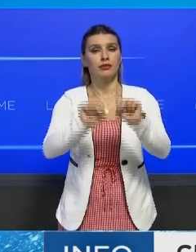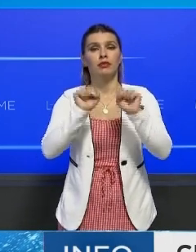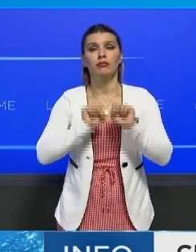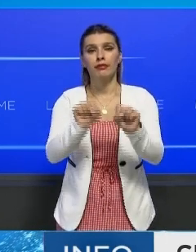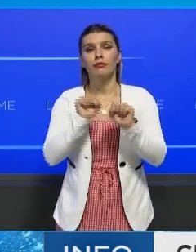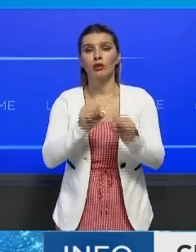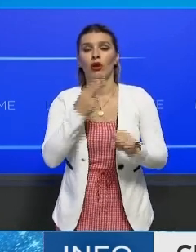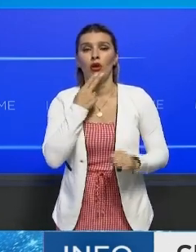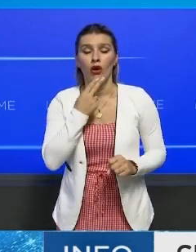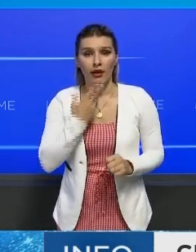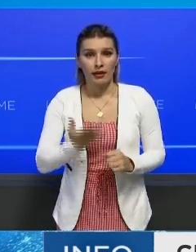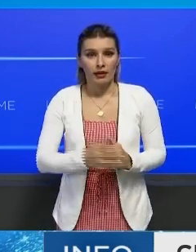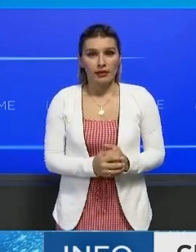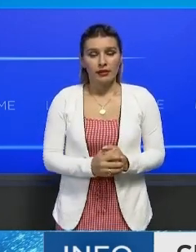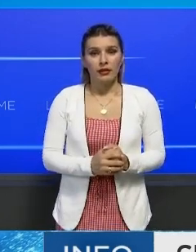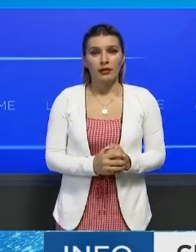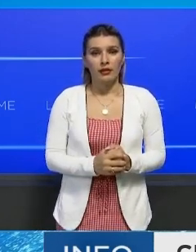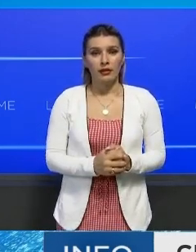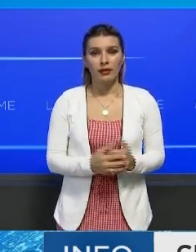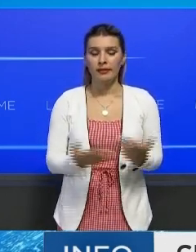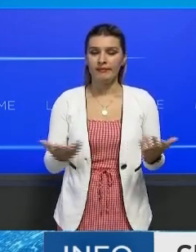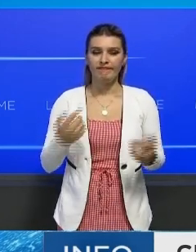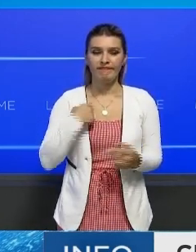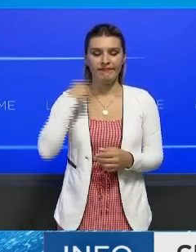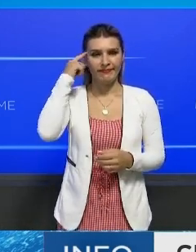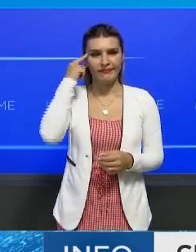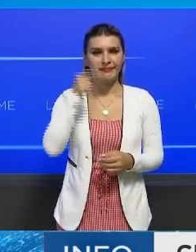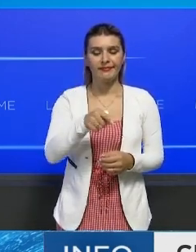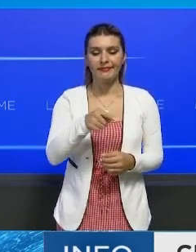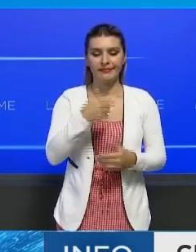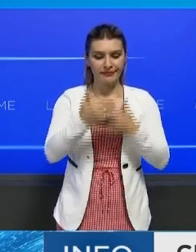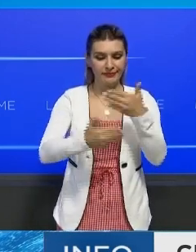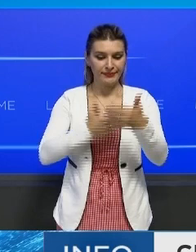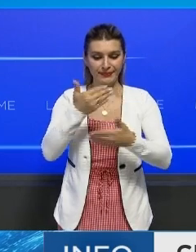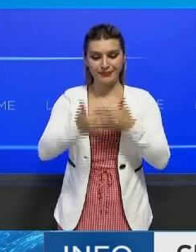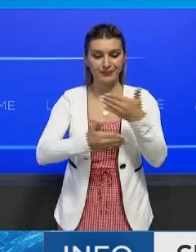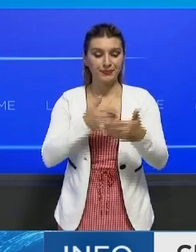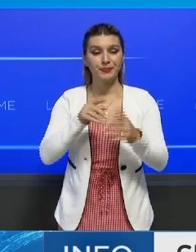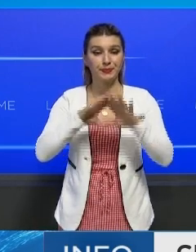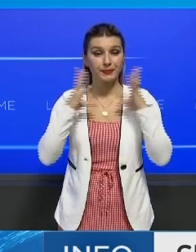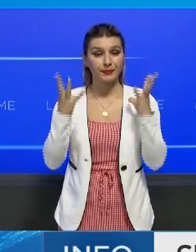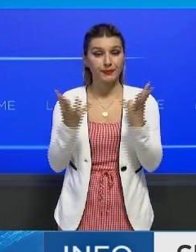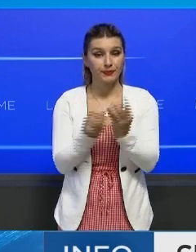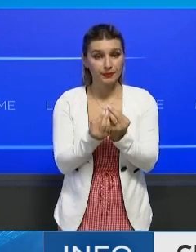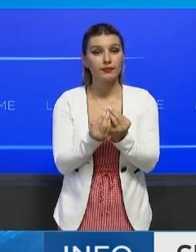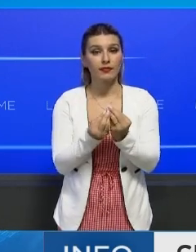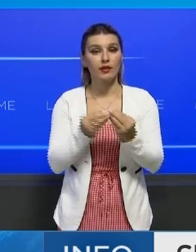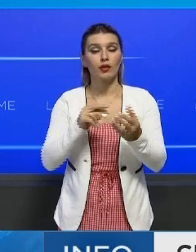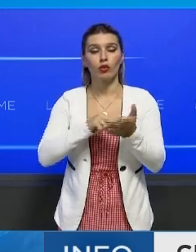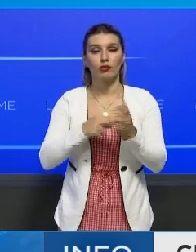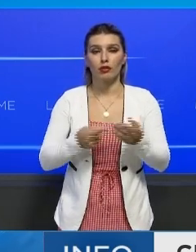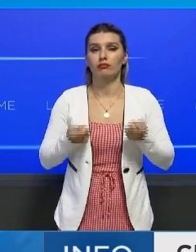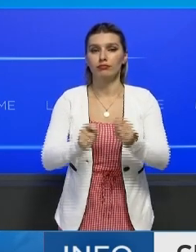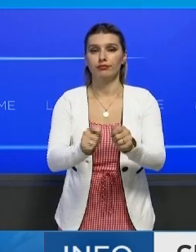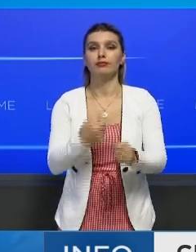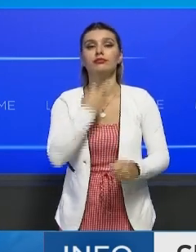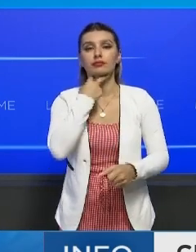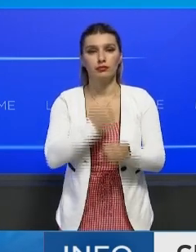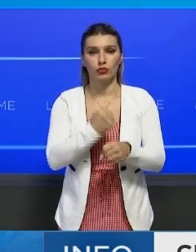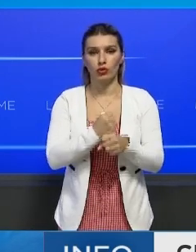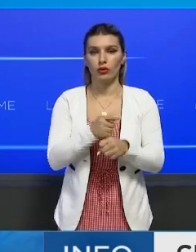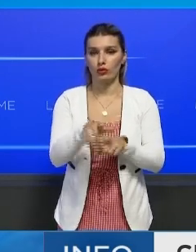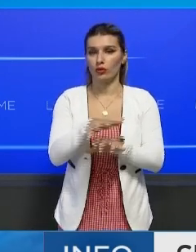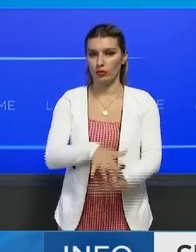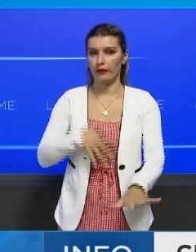ngusht. Dhe mendoj që kjo e qënë në një blokad kuvendin e Kosovës. Për këtë arsye